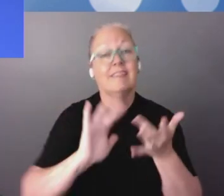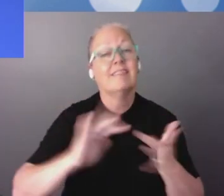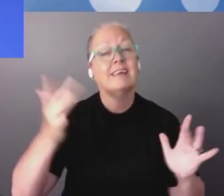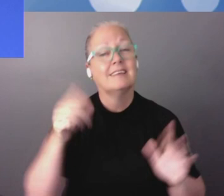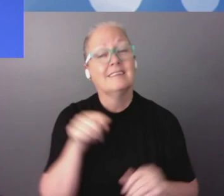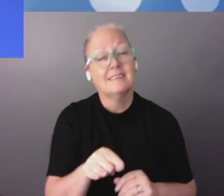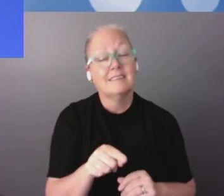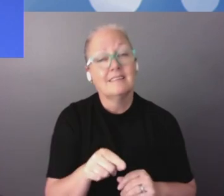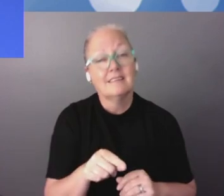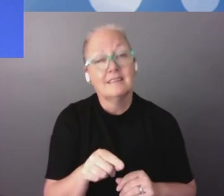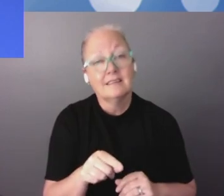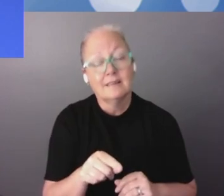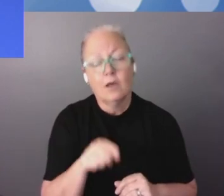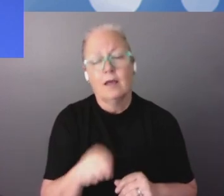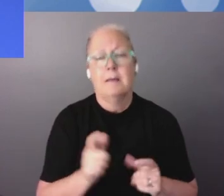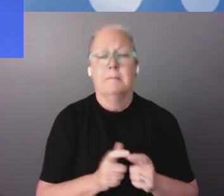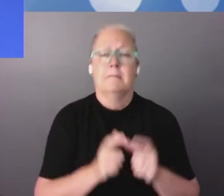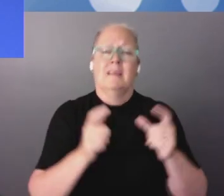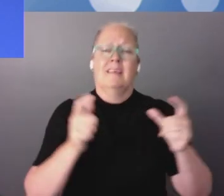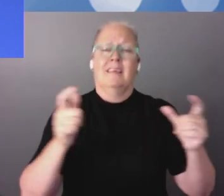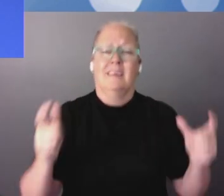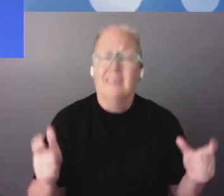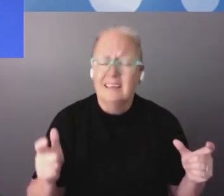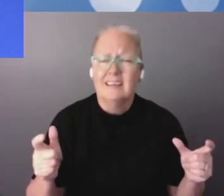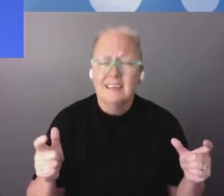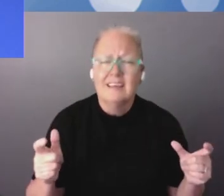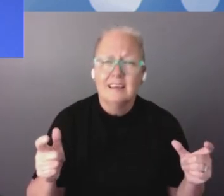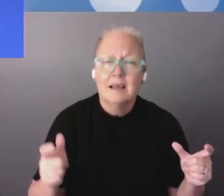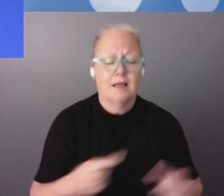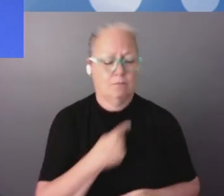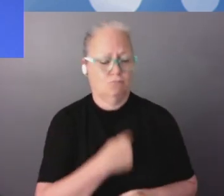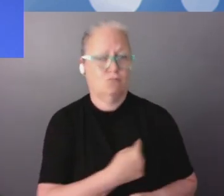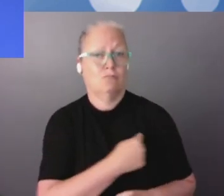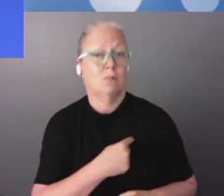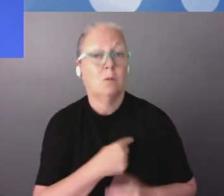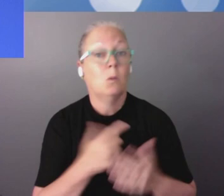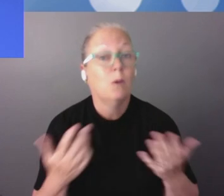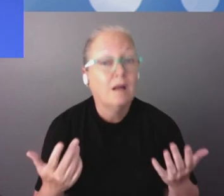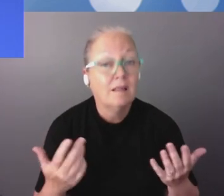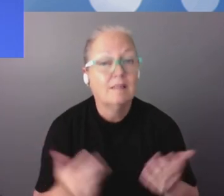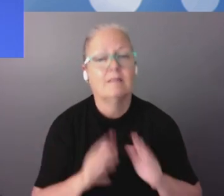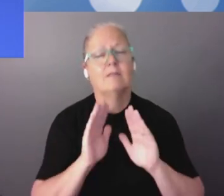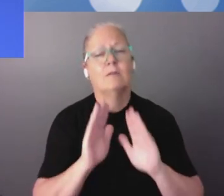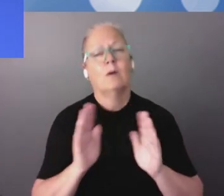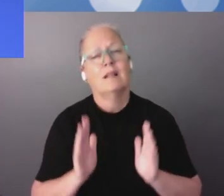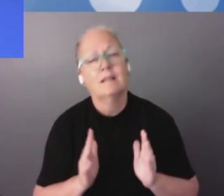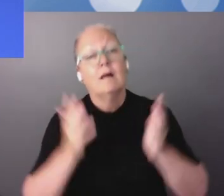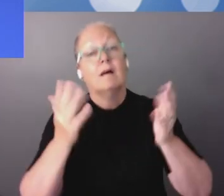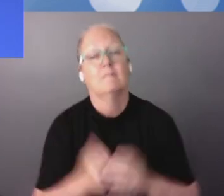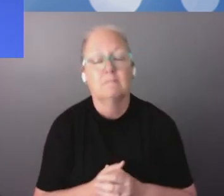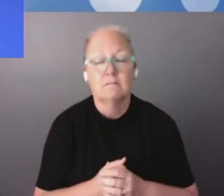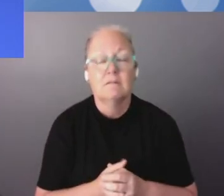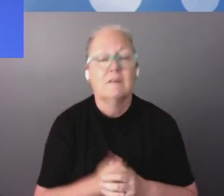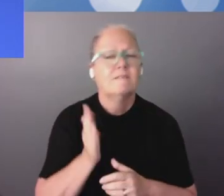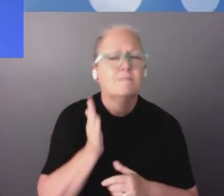一个承诺，对我们未来生活美好生活的承诺，保证我们互相人和人之间的联系可以更加